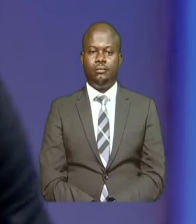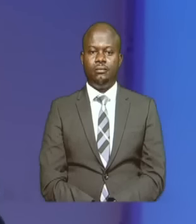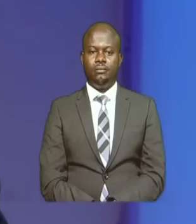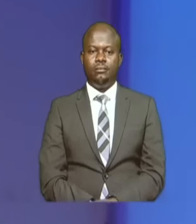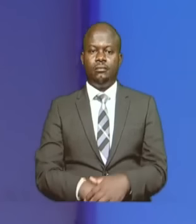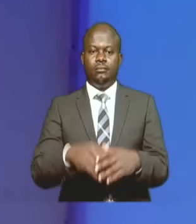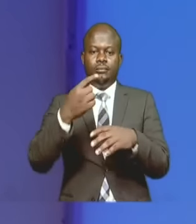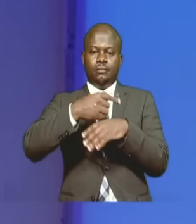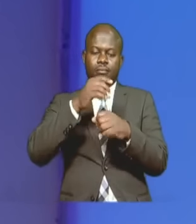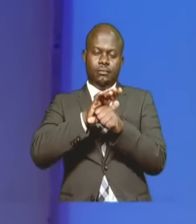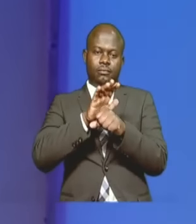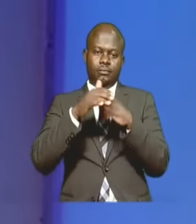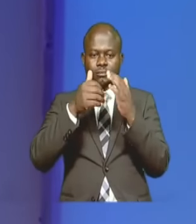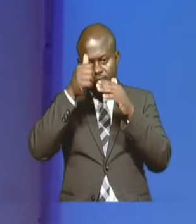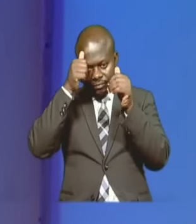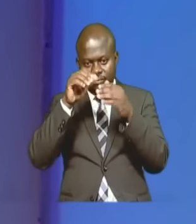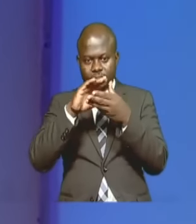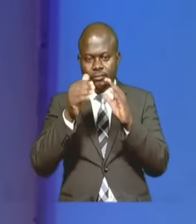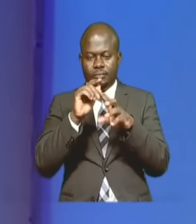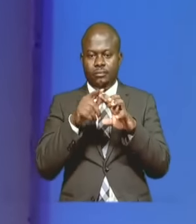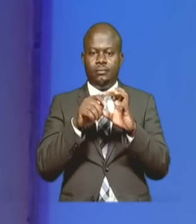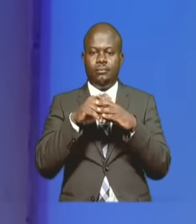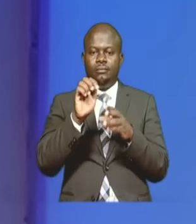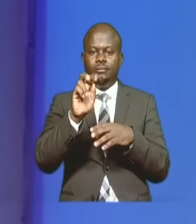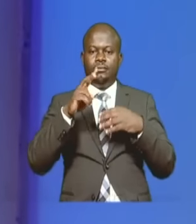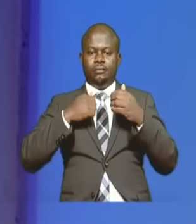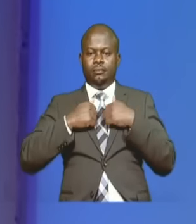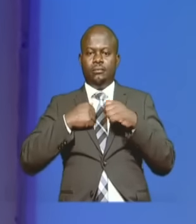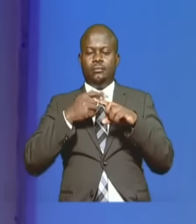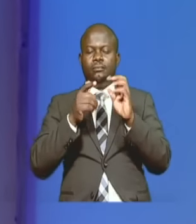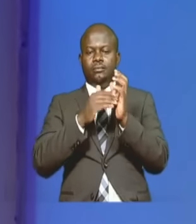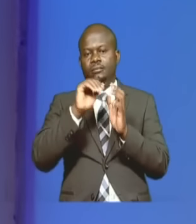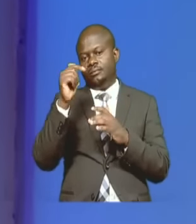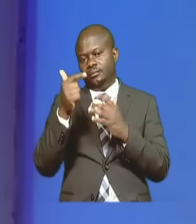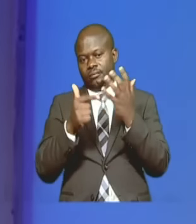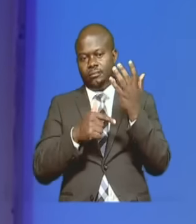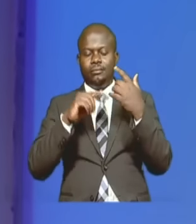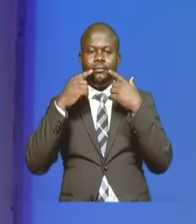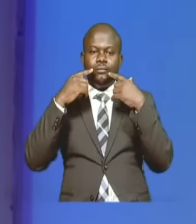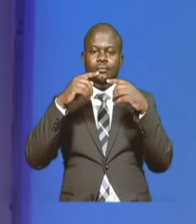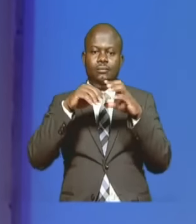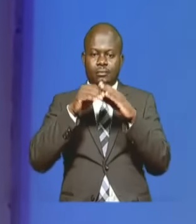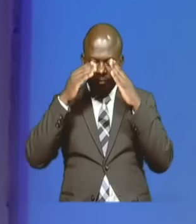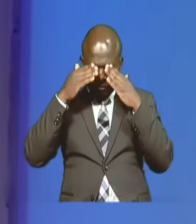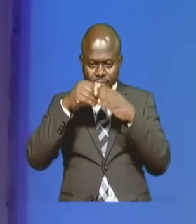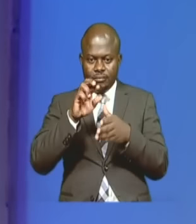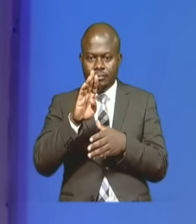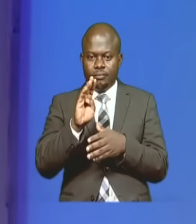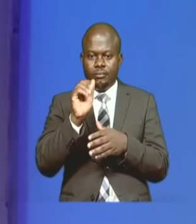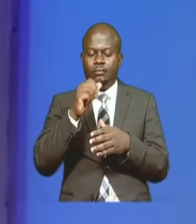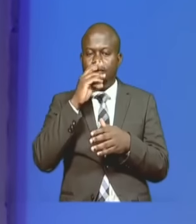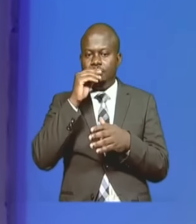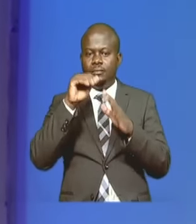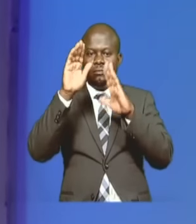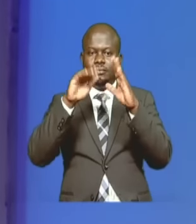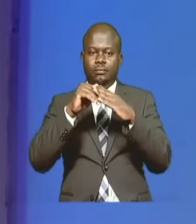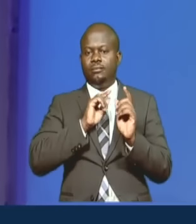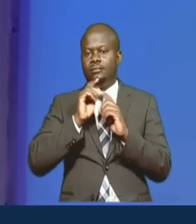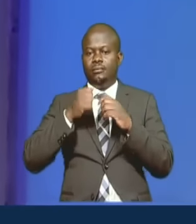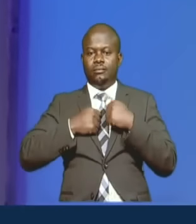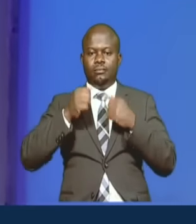mumaze iminsi mukurikira inkuru zitandukanye kuri televiziyo Rwanda ndetse n'ibindi bitangazamakuru bishamikiye kuri RBA zivuga ku ruhare rw'ingabo z'u